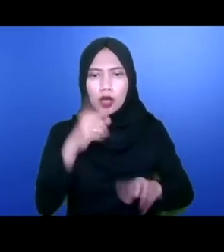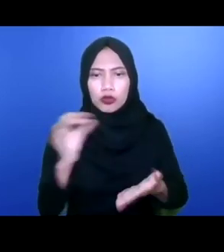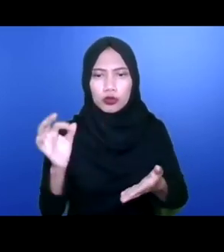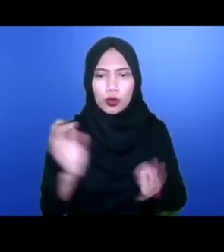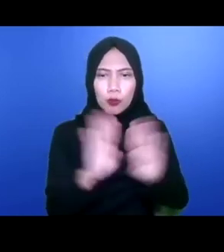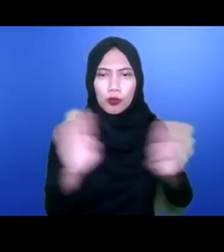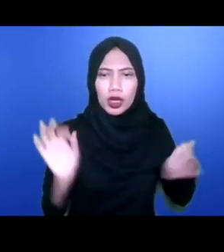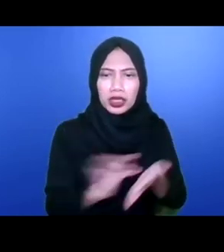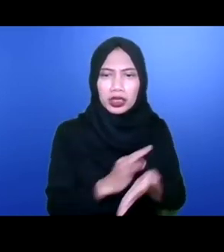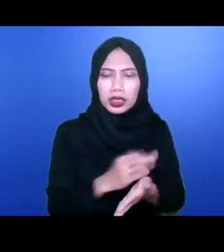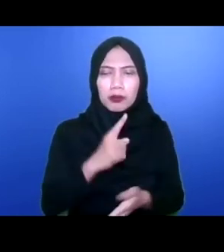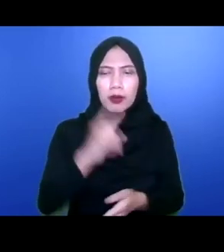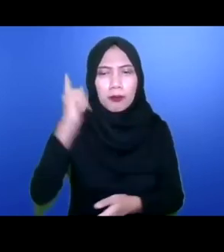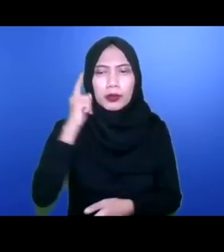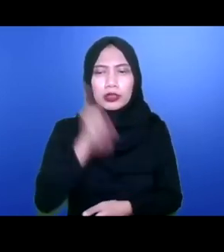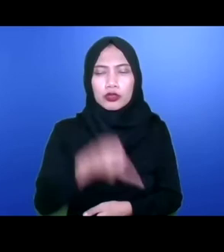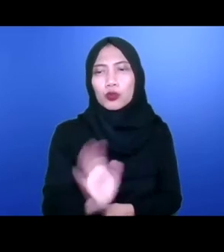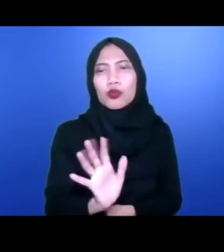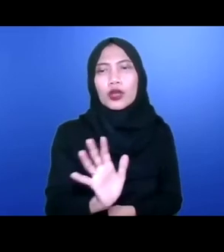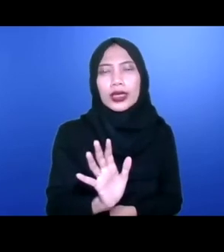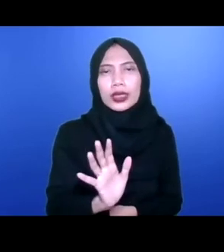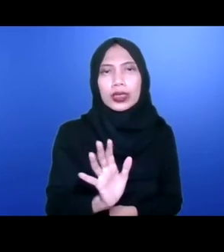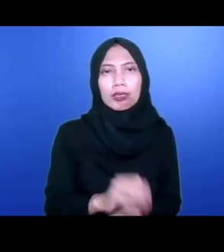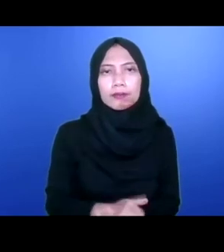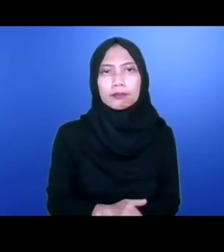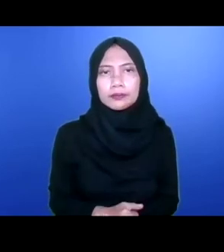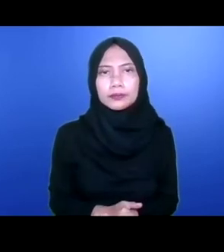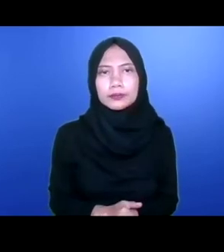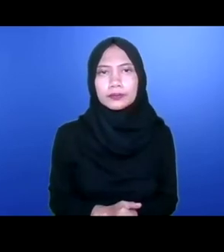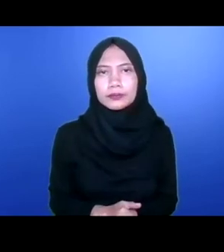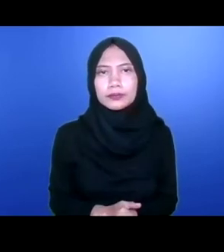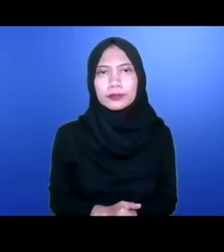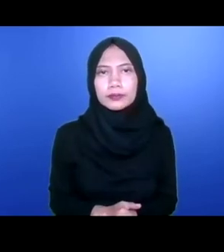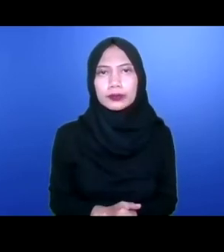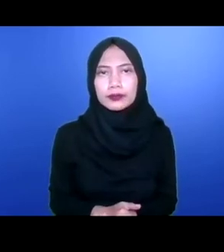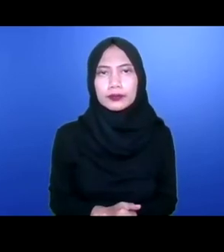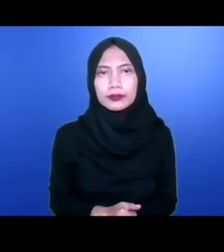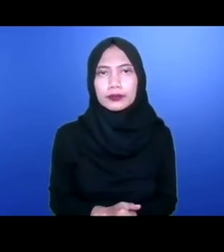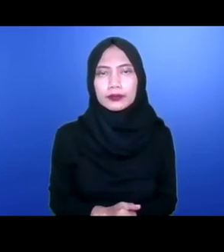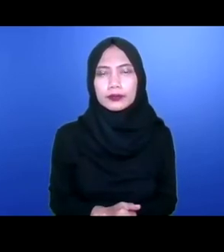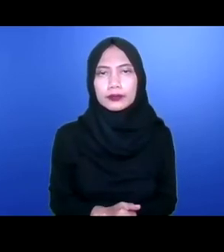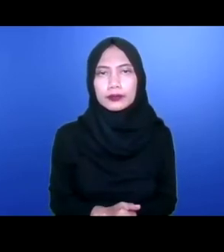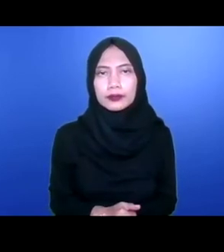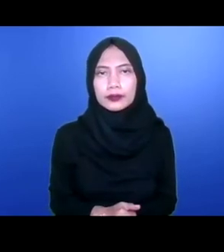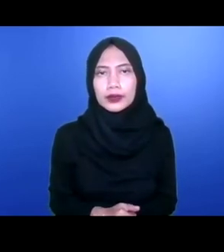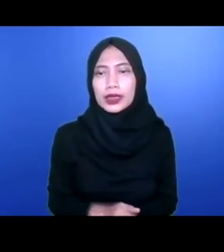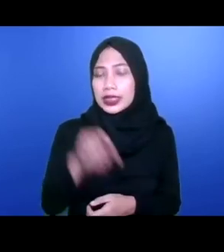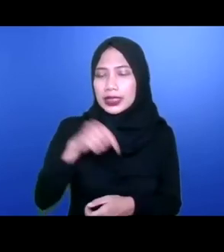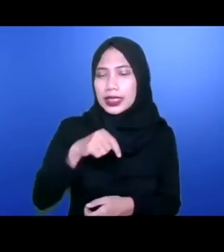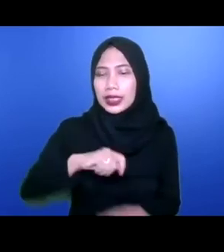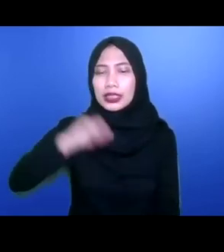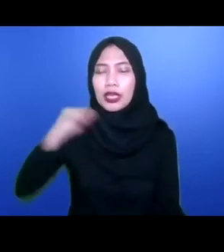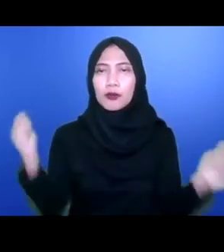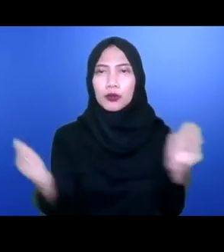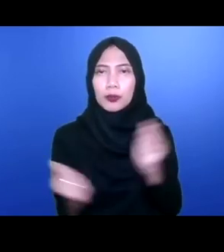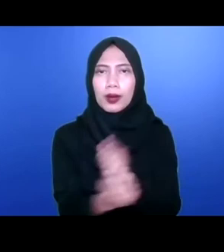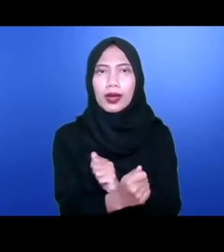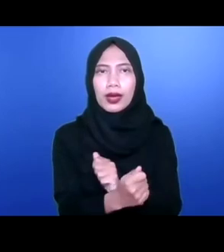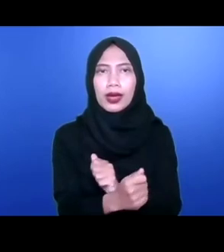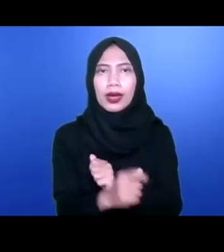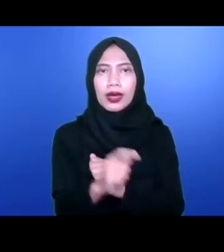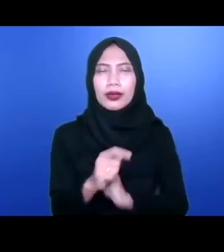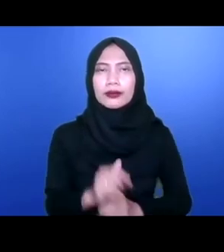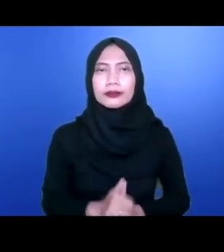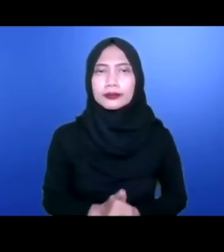pemerintah. Itu ditinggalin, dormannya akan naik. Makanya model ini kita moving dari akses ke usage